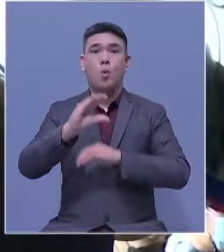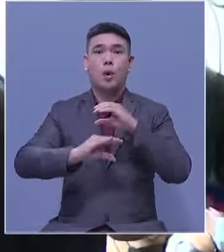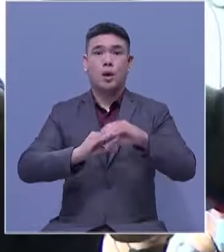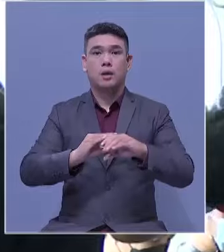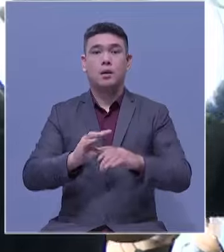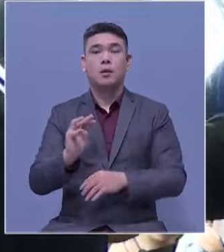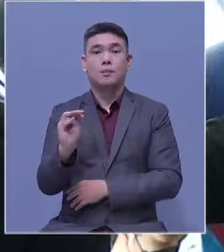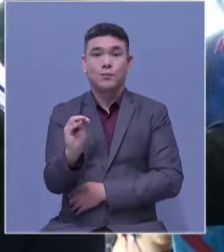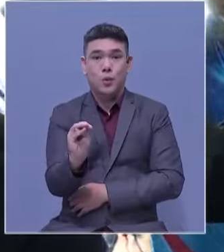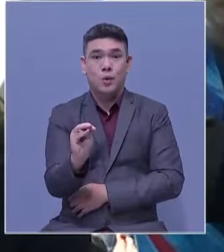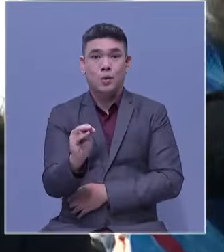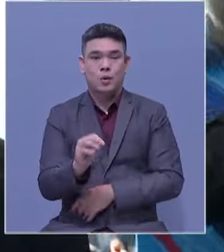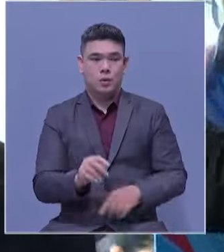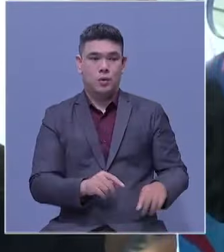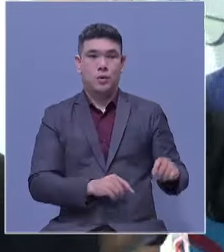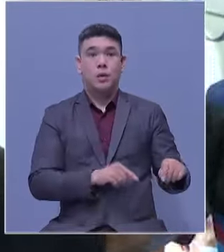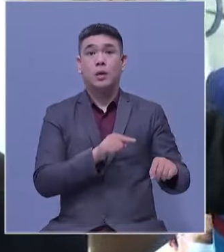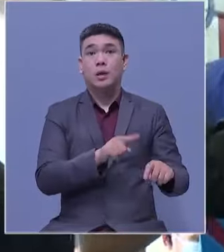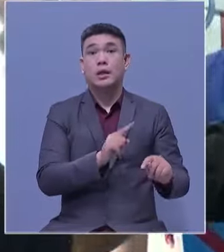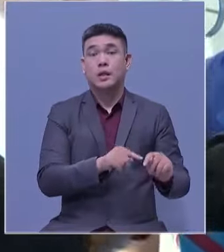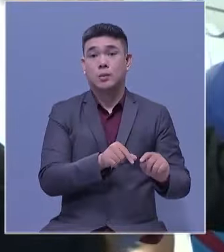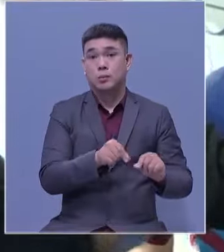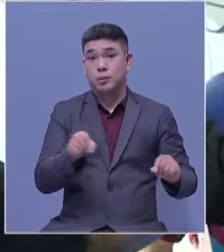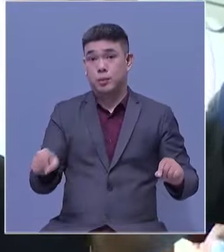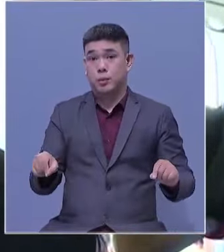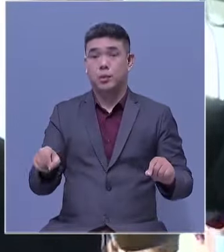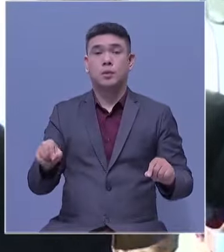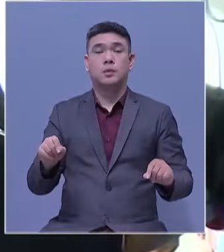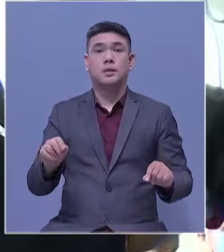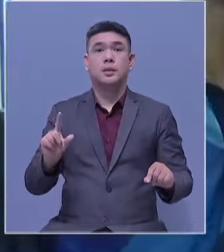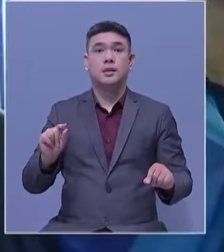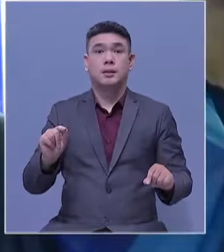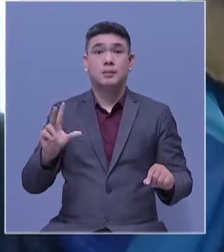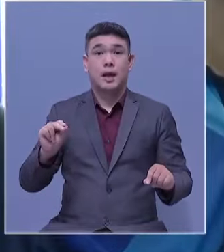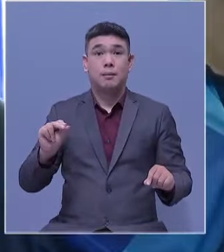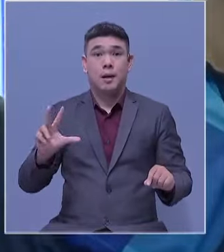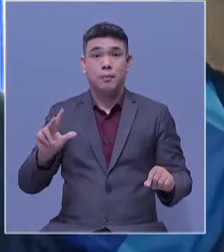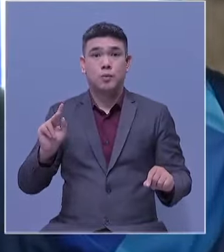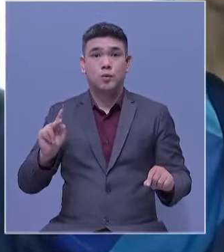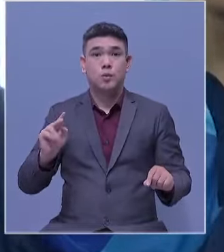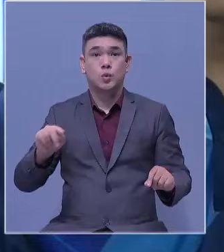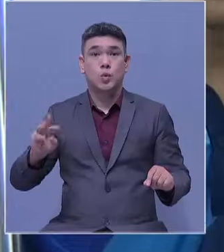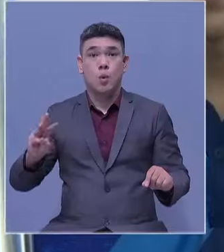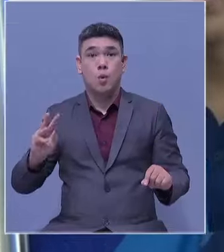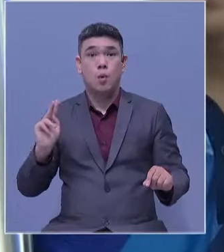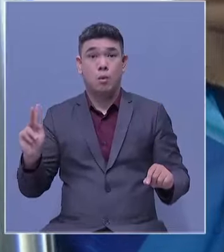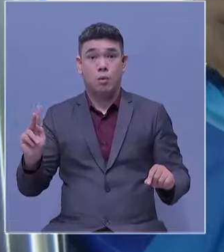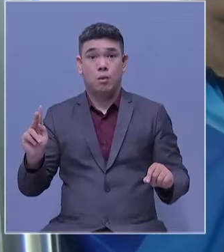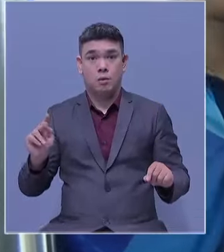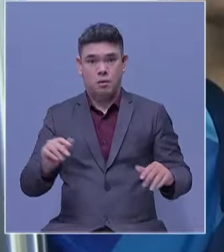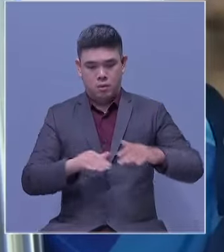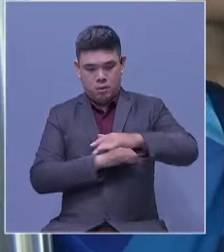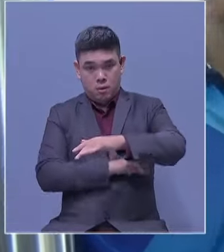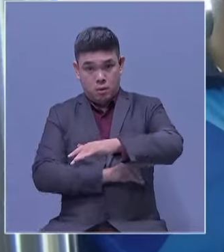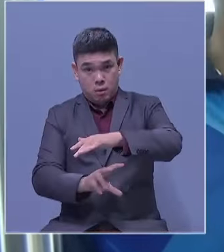ฟ้าสายสีม่วงช่วงเตาปูนราดบูรณะระยะทางรวมประมาณ2.63กมด้วยนะคะที่มีโครงสร้างใต้